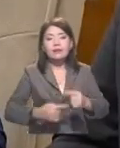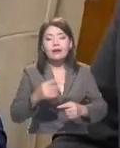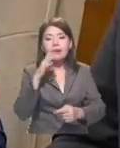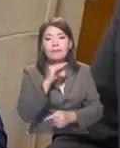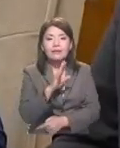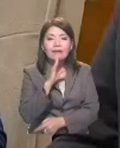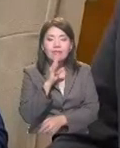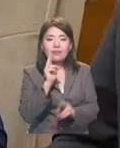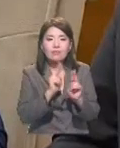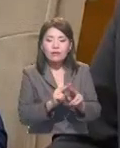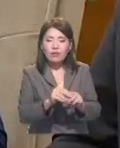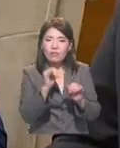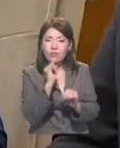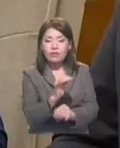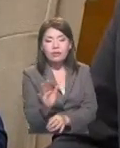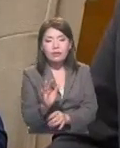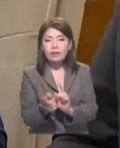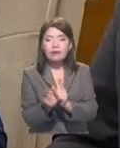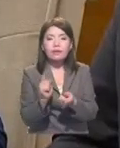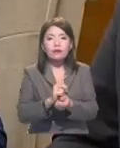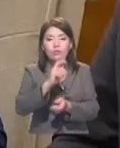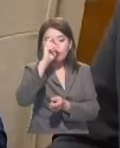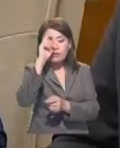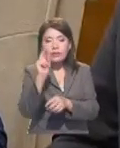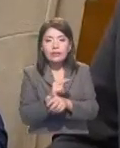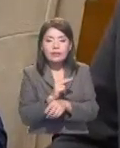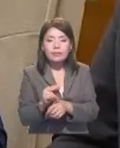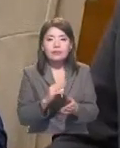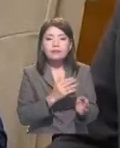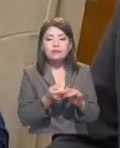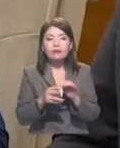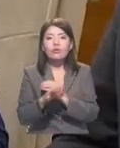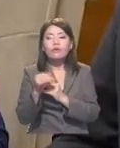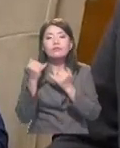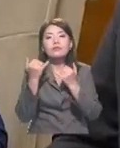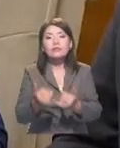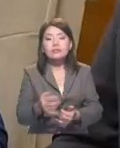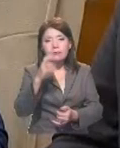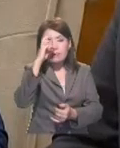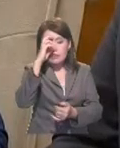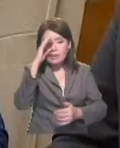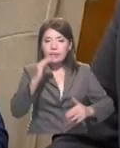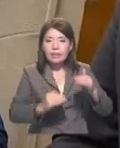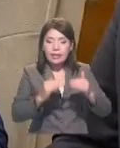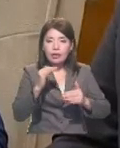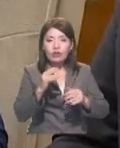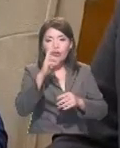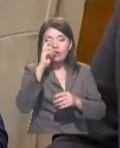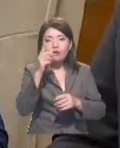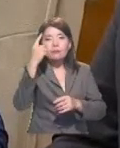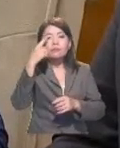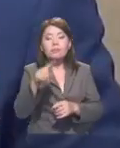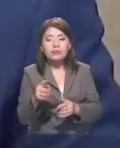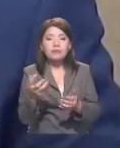теріс уағызбен емес, ұлттық тәрбие арқылы жөнге сала аламыз. Ол үшін мемлекеттік деңгейде ұлттық идея қолға